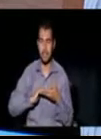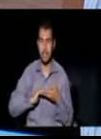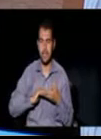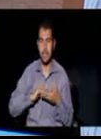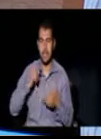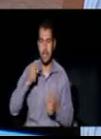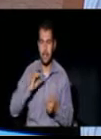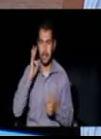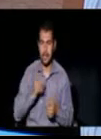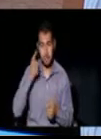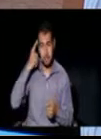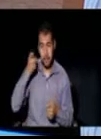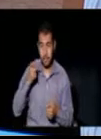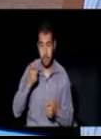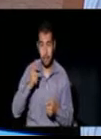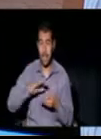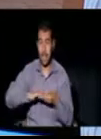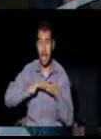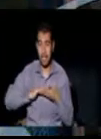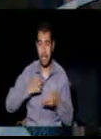في اشغال صعبه ما ينفعش يشتغلها.